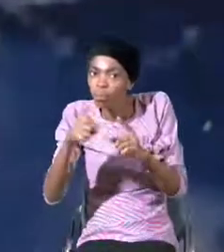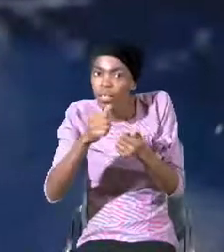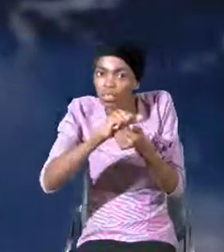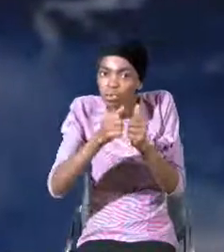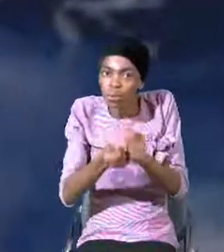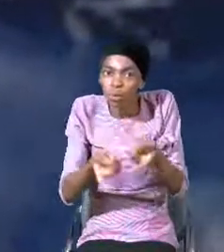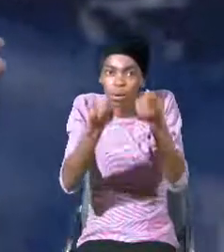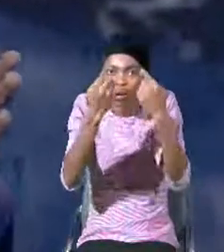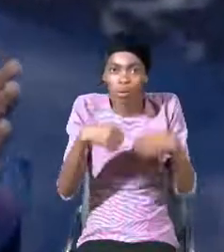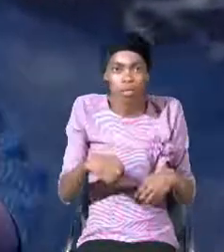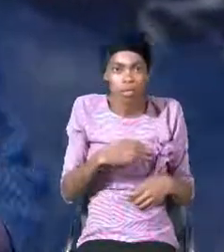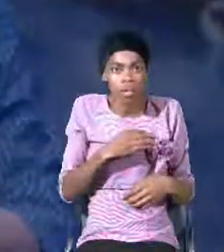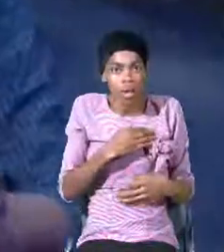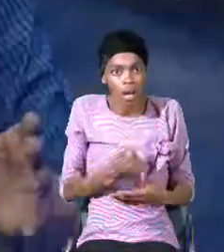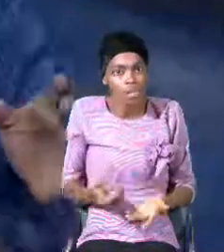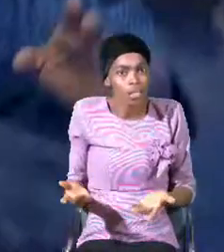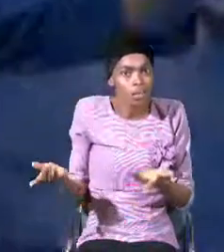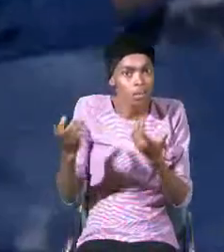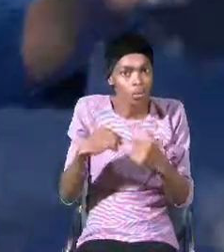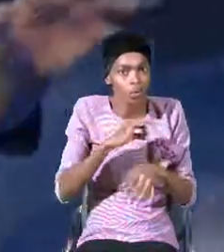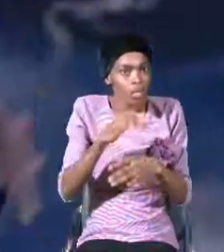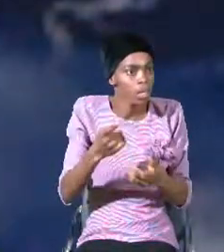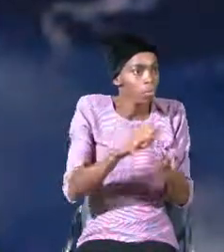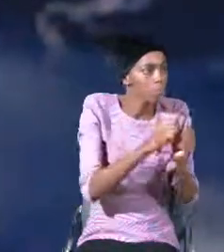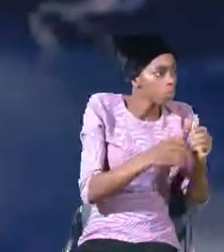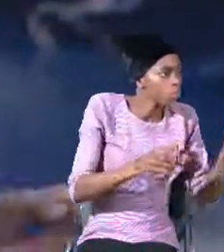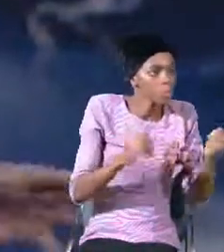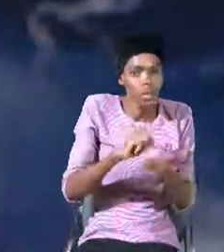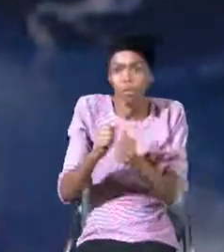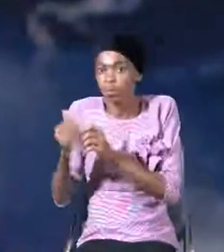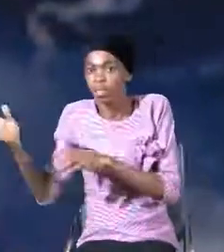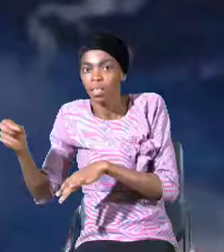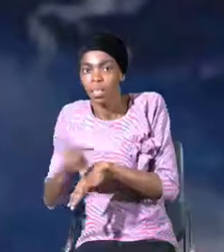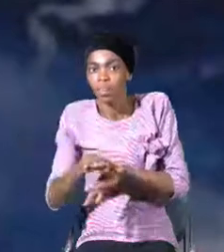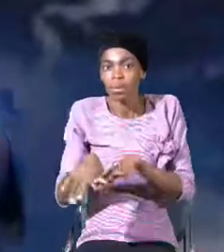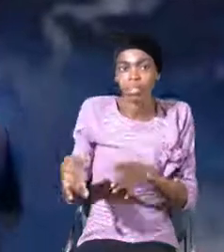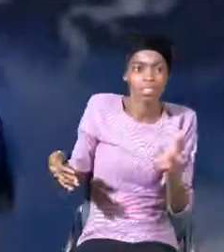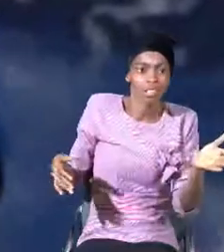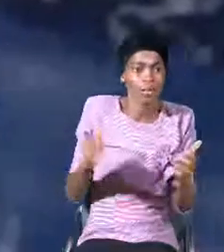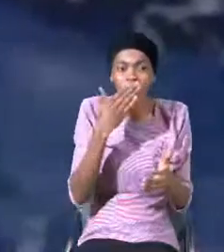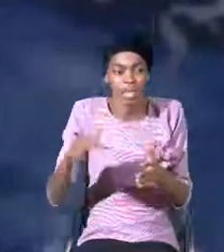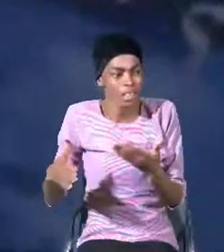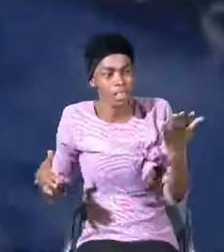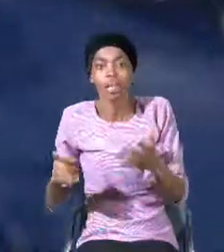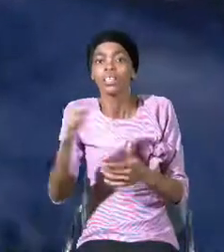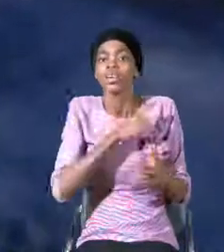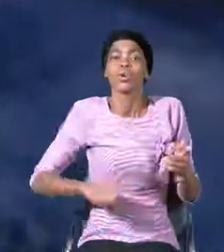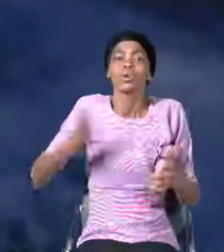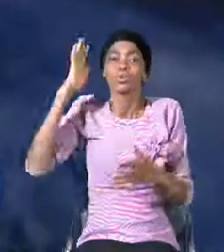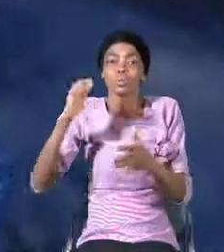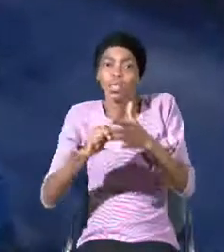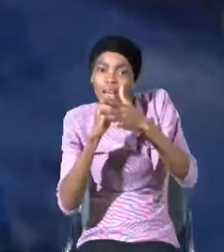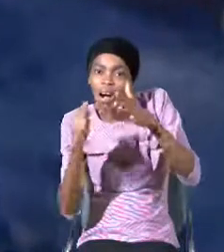a des problèmes autour de toi. Quand il y a la calamité ici, problème parce que la pandémie là-bas, le Seigneur va